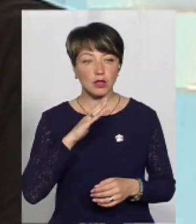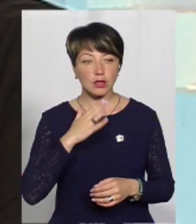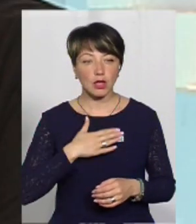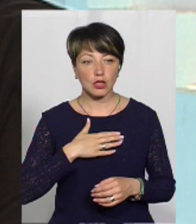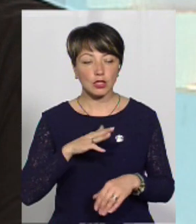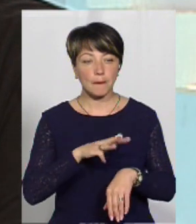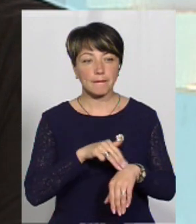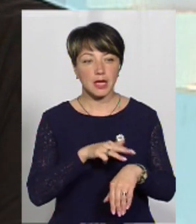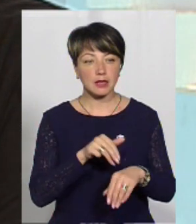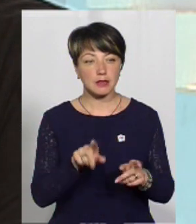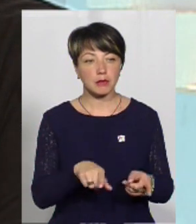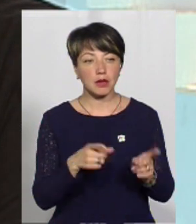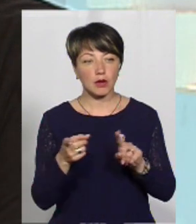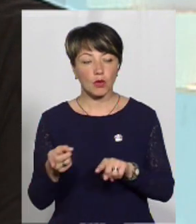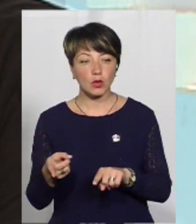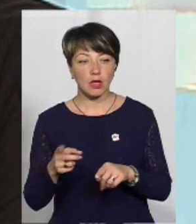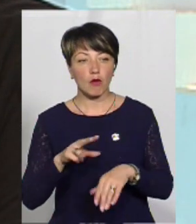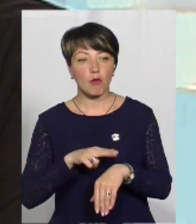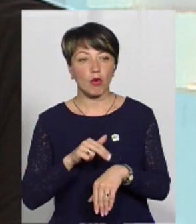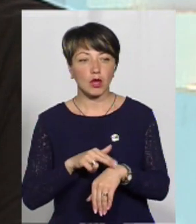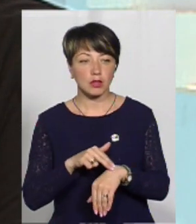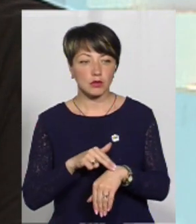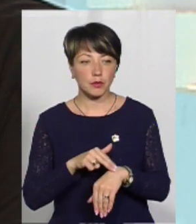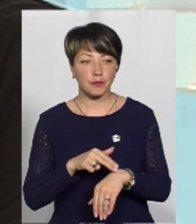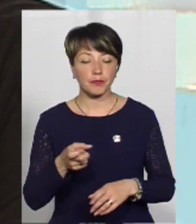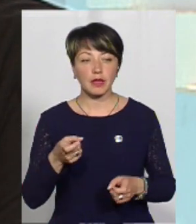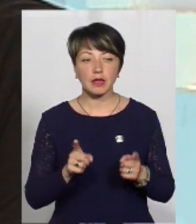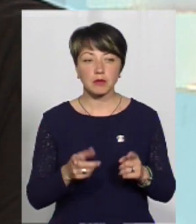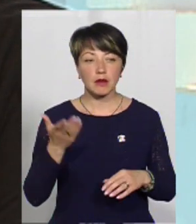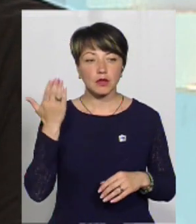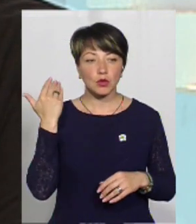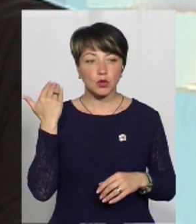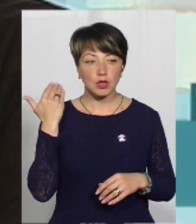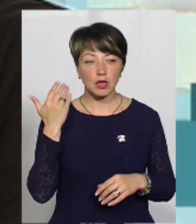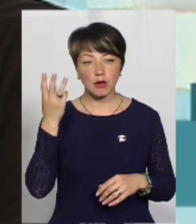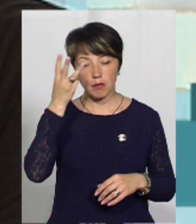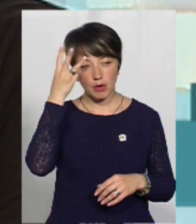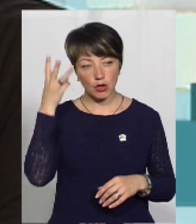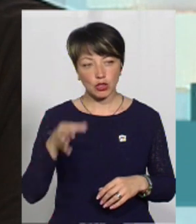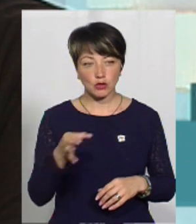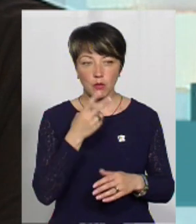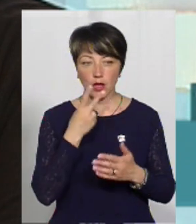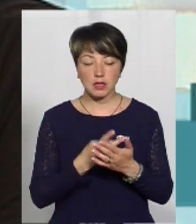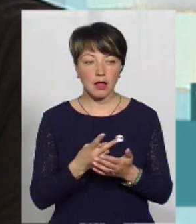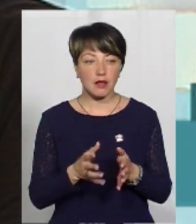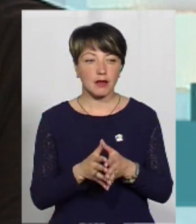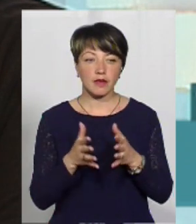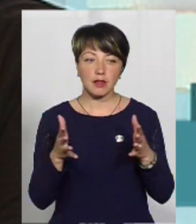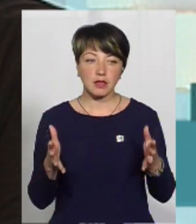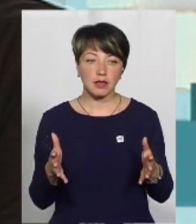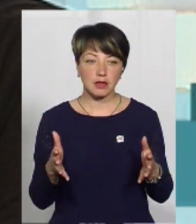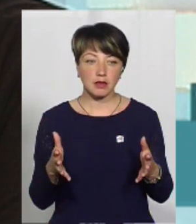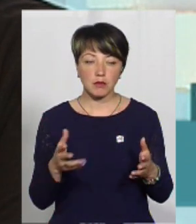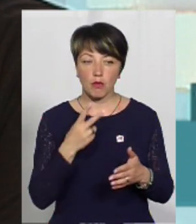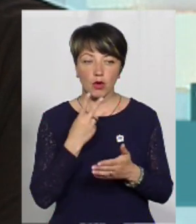наша міліція переходила в стан поліції. Насправді, тоді Хмельниччина показала дуже великі